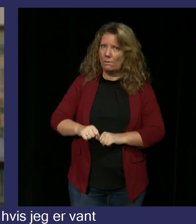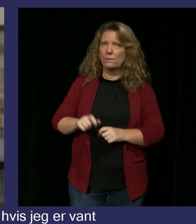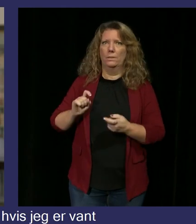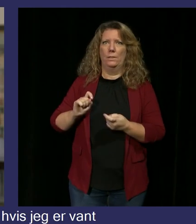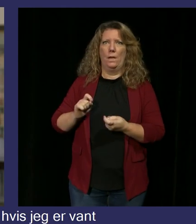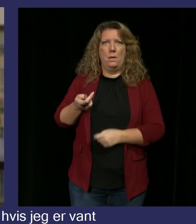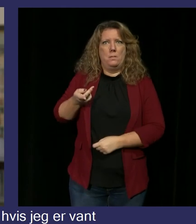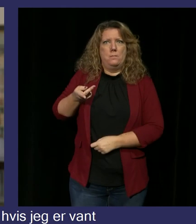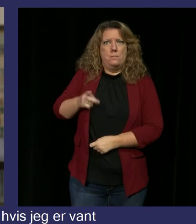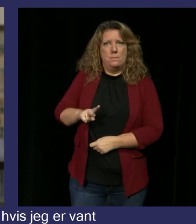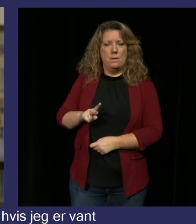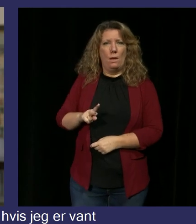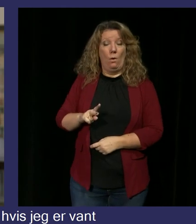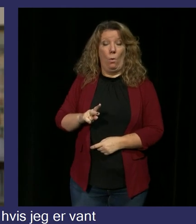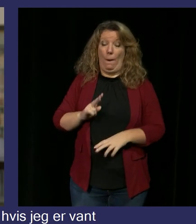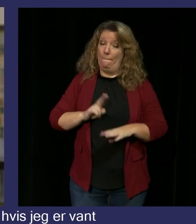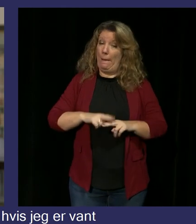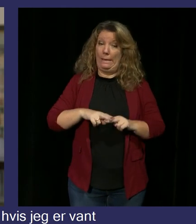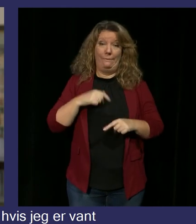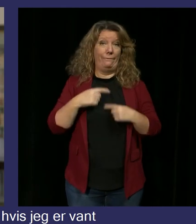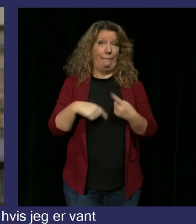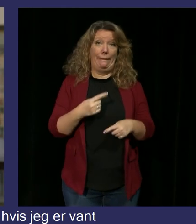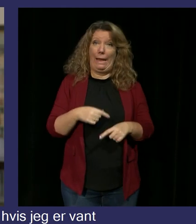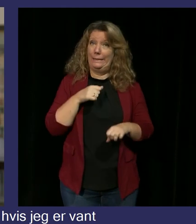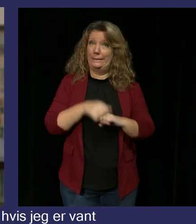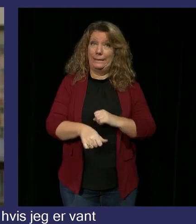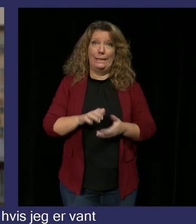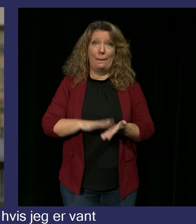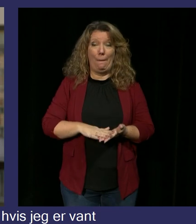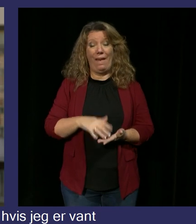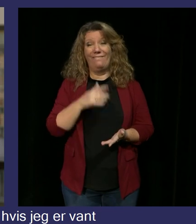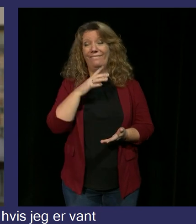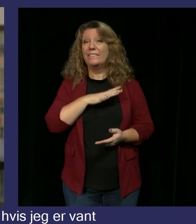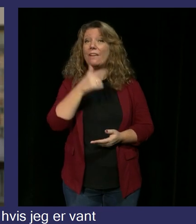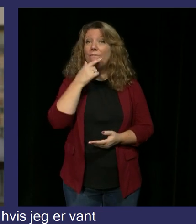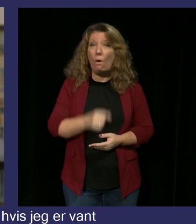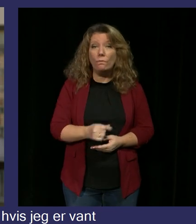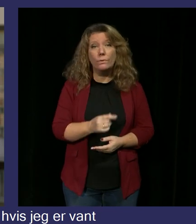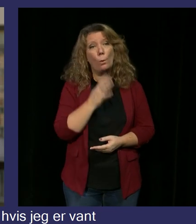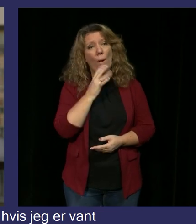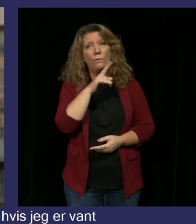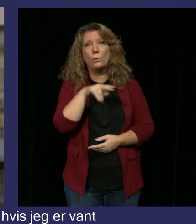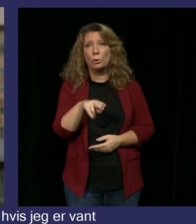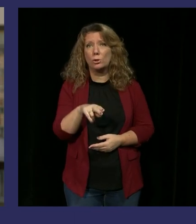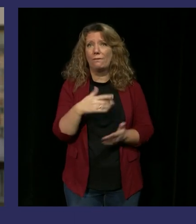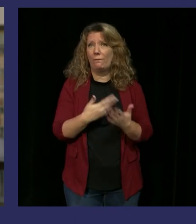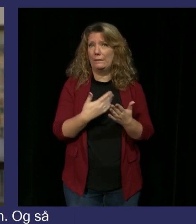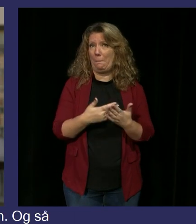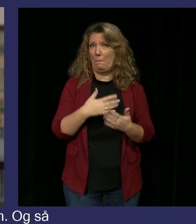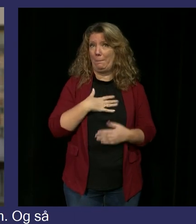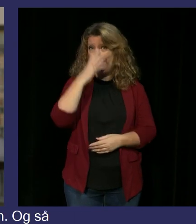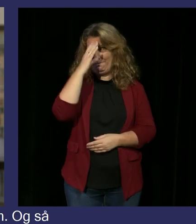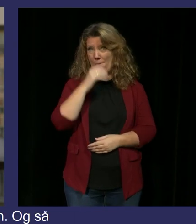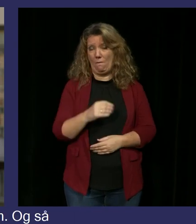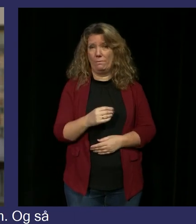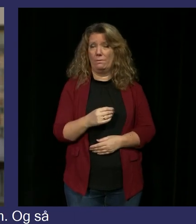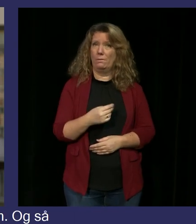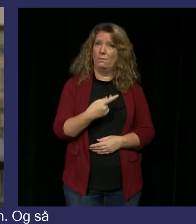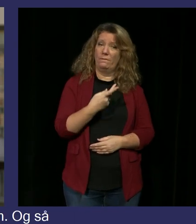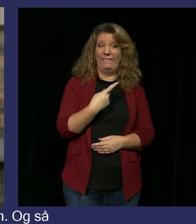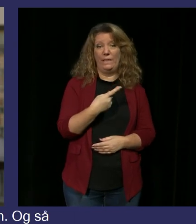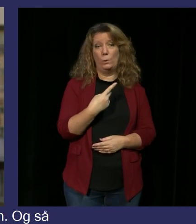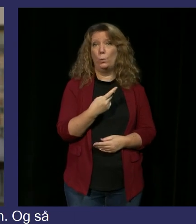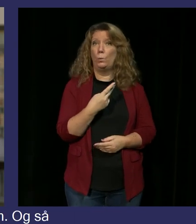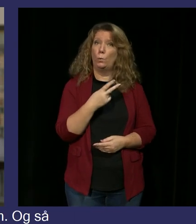at det sliter jeg fortsatt med hvis jeg er vant til å snakke norsk med noen, sånn som med mannen min da. Så vi